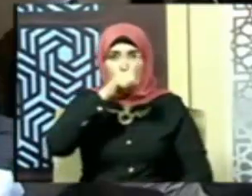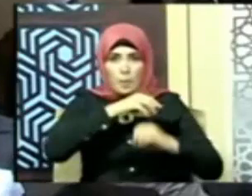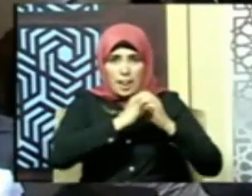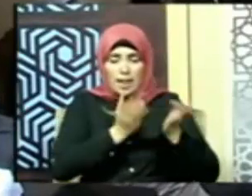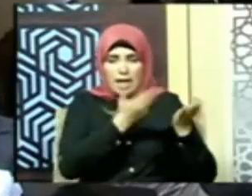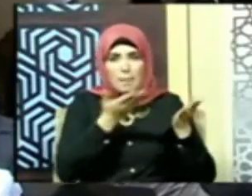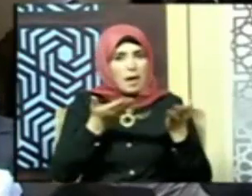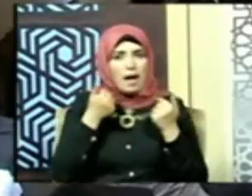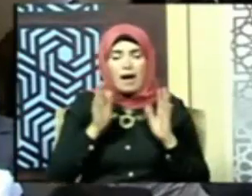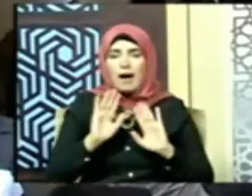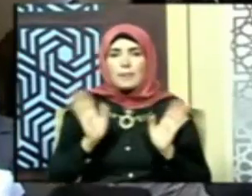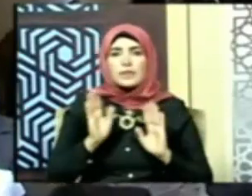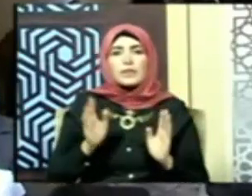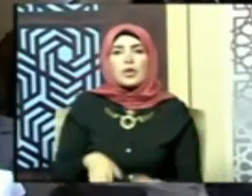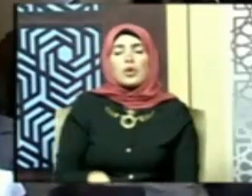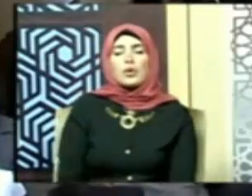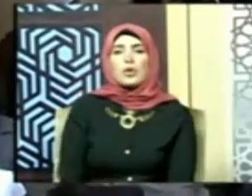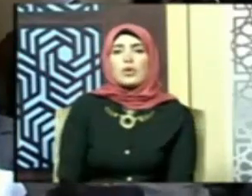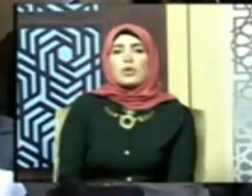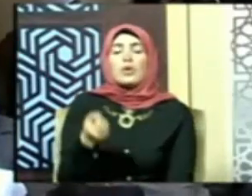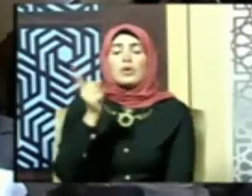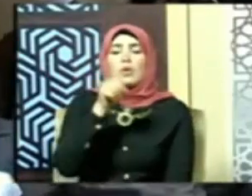وكما تجاوزوا في حق الله،